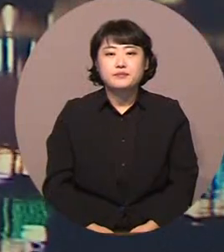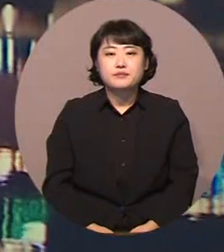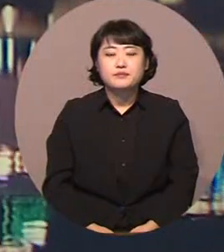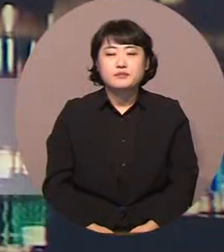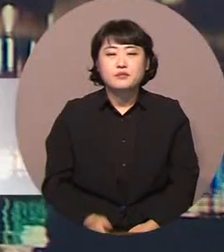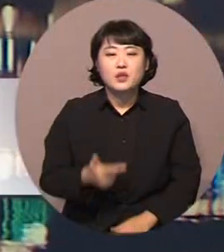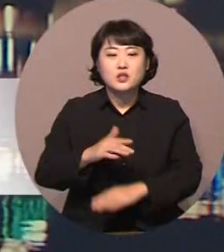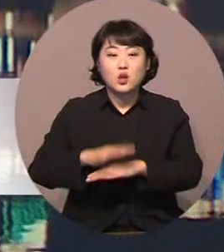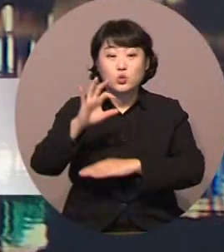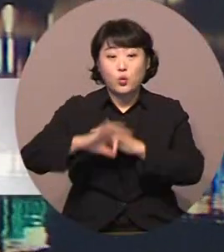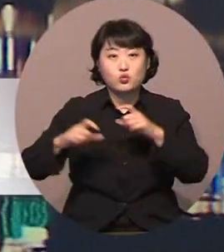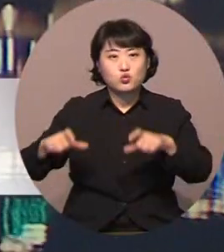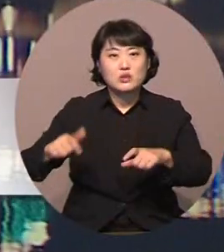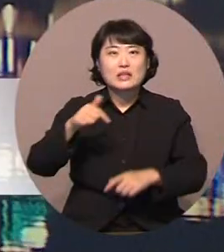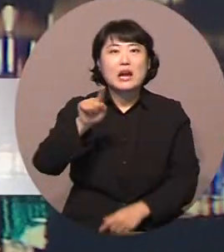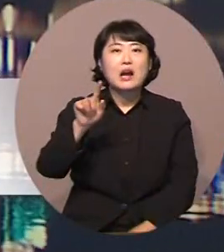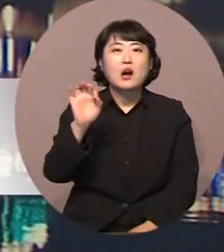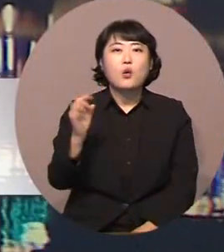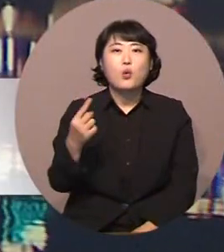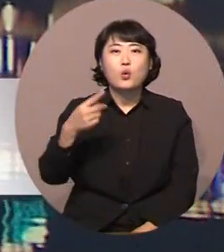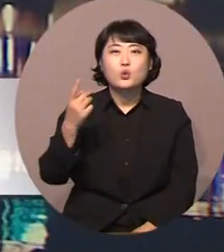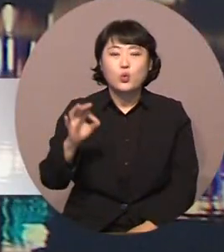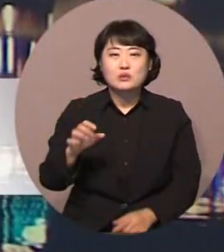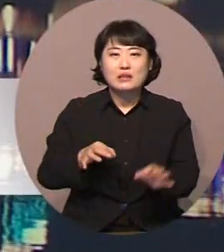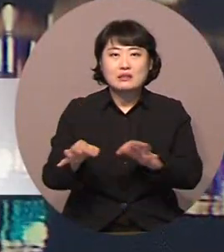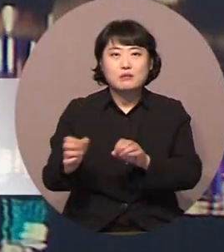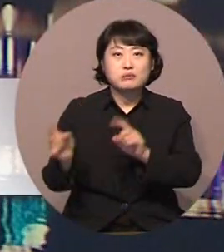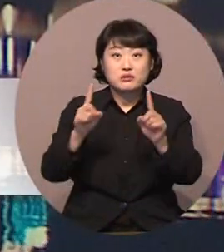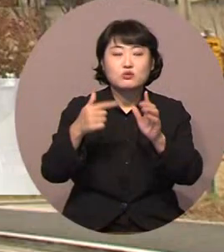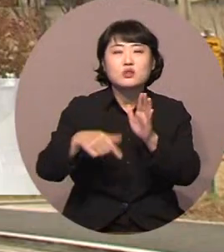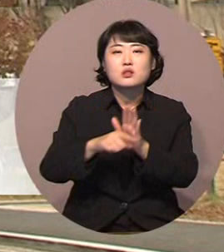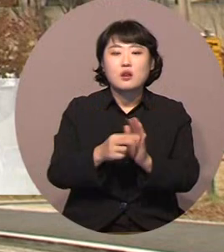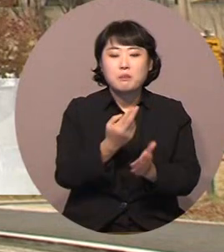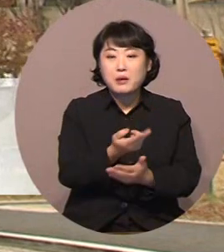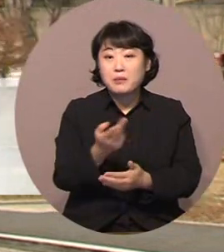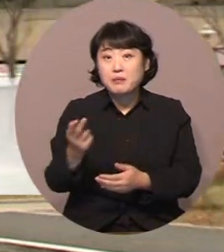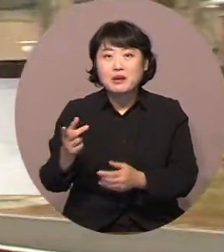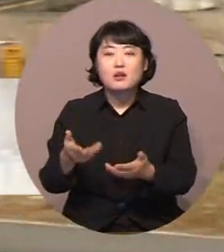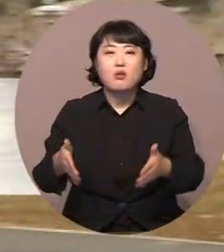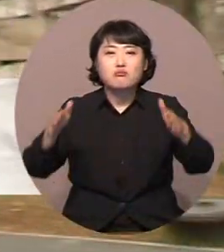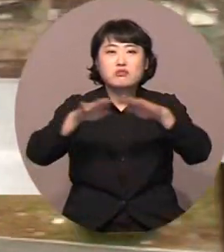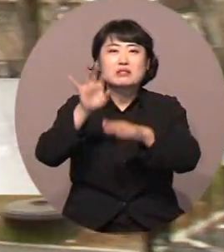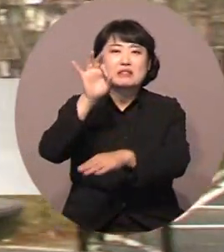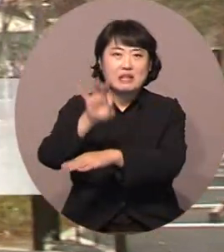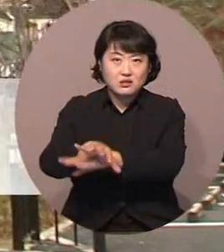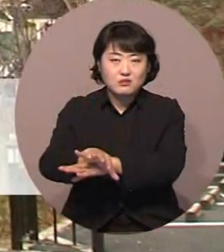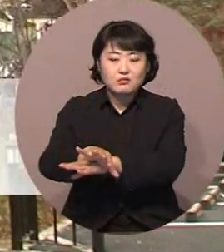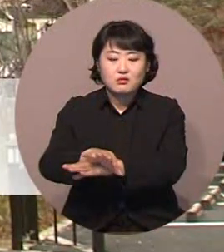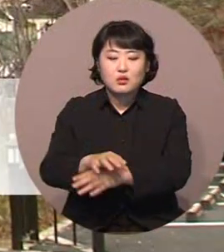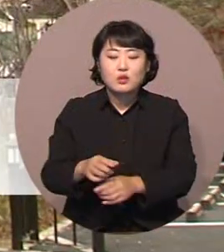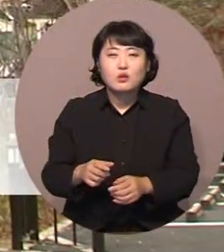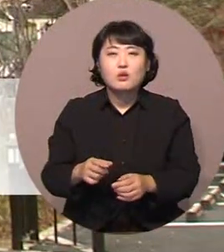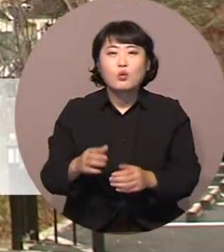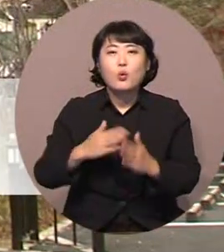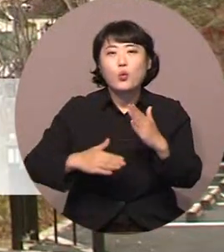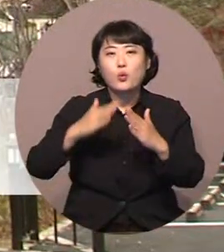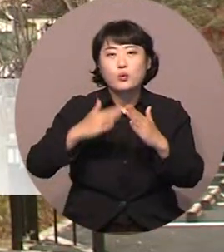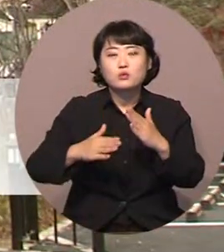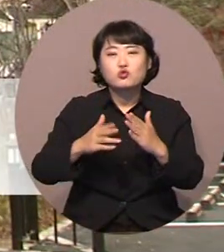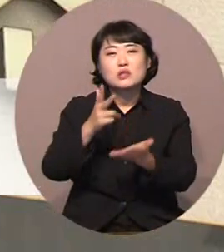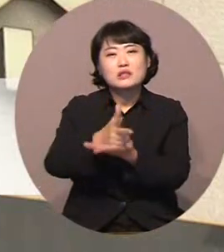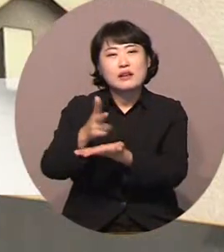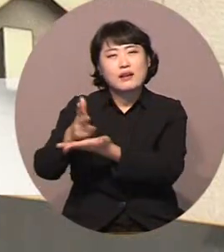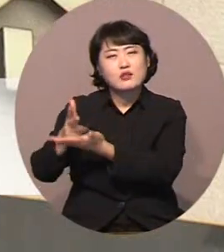대전 동구가 가오동 상권 활성화를 위해 빈상가 건물을 매입해 공영 주차장으로 새 단장 하기로